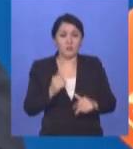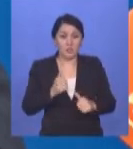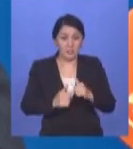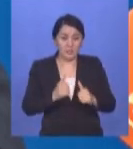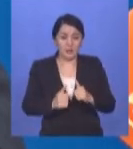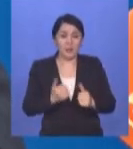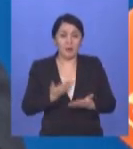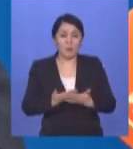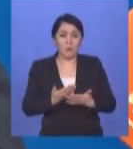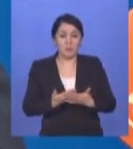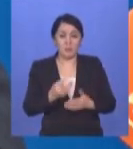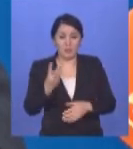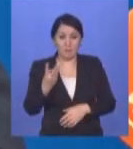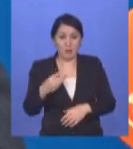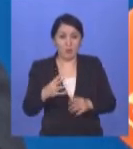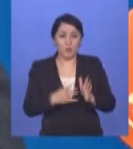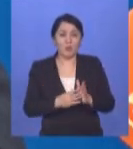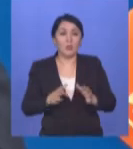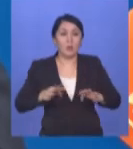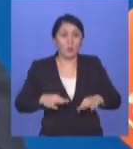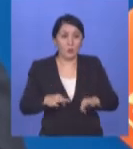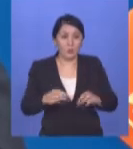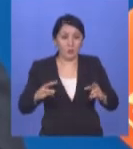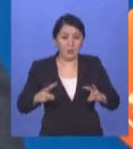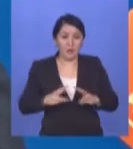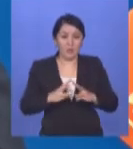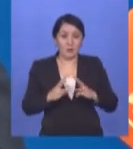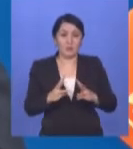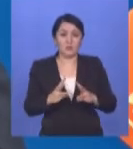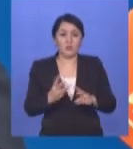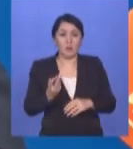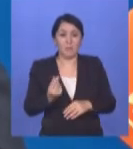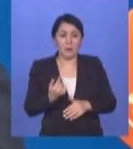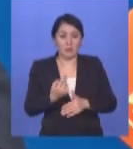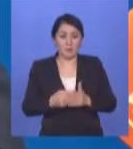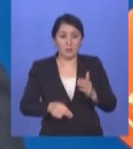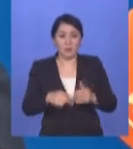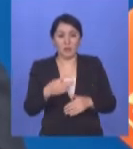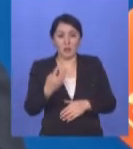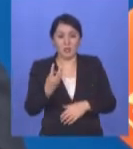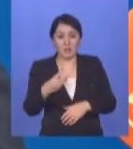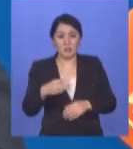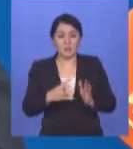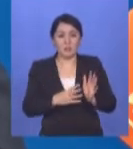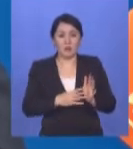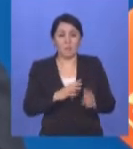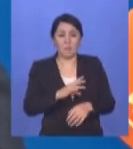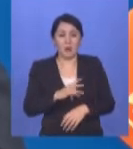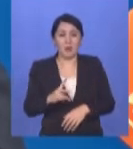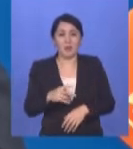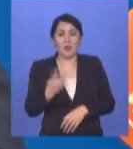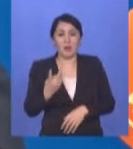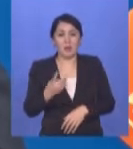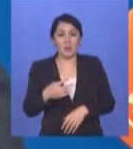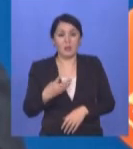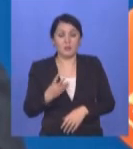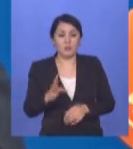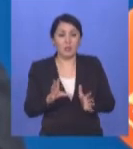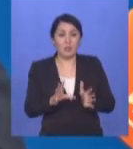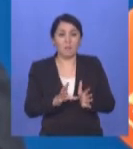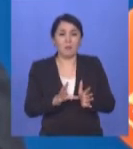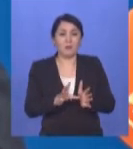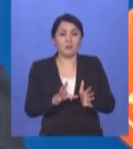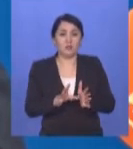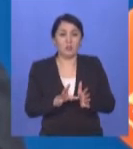жиелеген. Мәселен, биыл 39 машина өртке оранды. Материалдық шығын 39 миллион теңгеден асты. 24 жағдайда электр